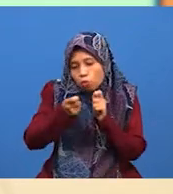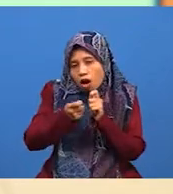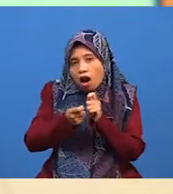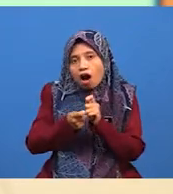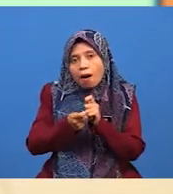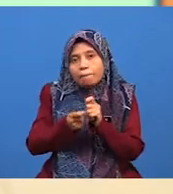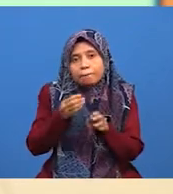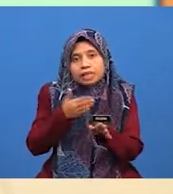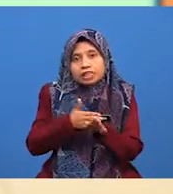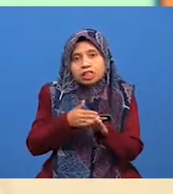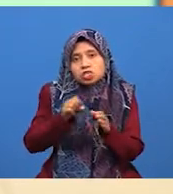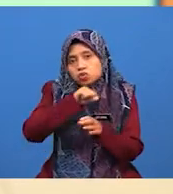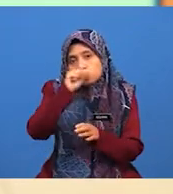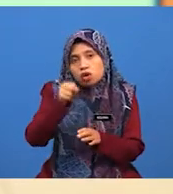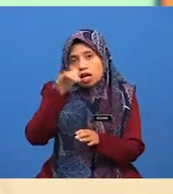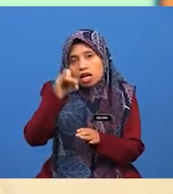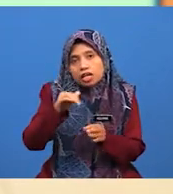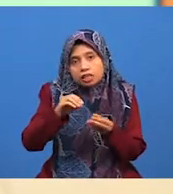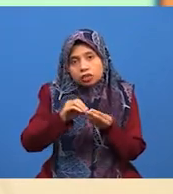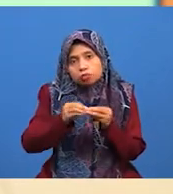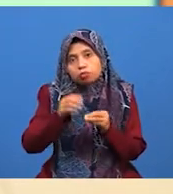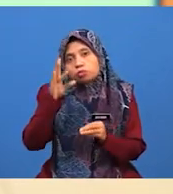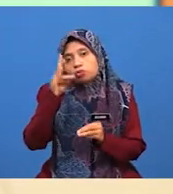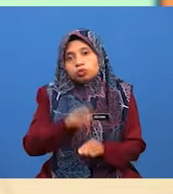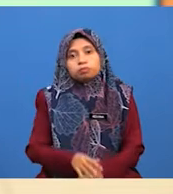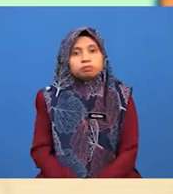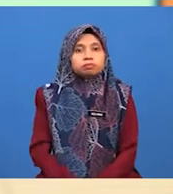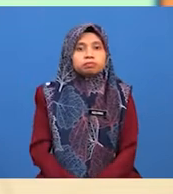pula kepada soalan yang ketujuh.